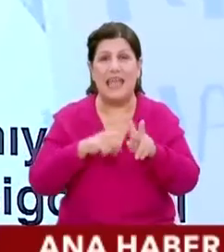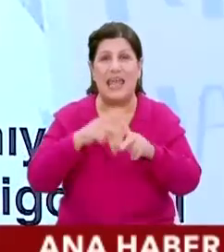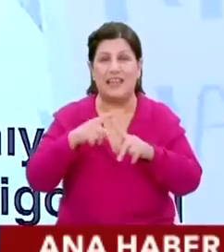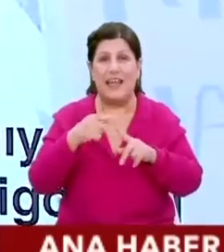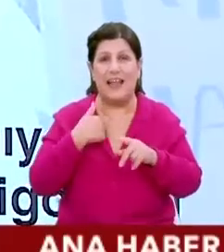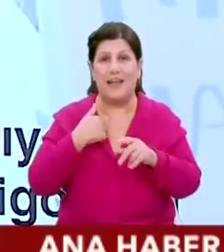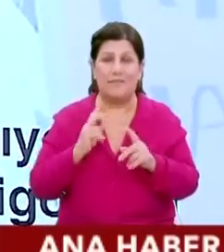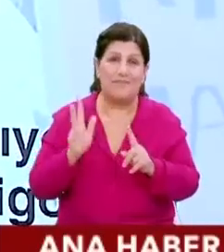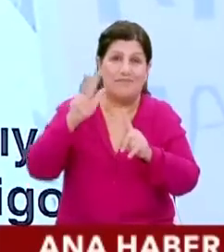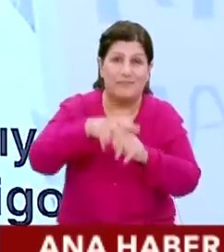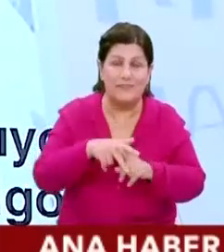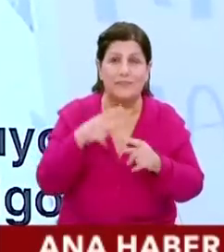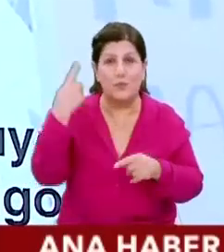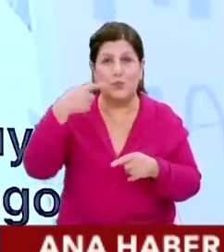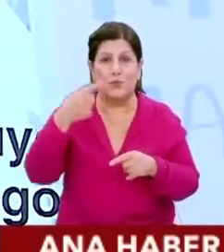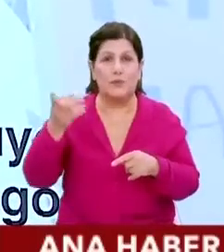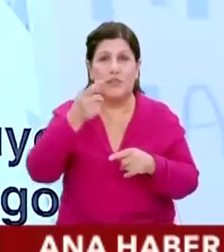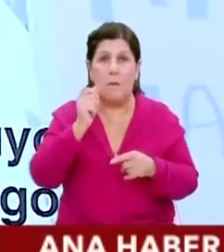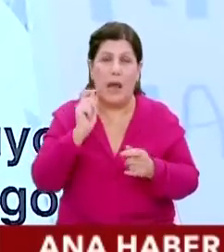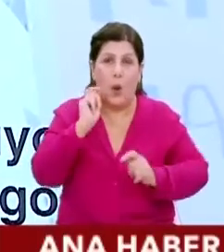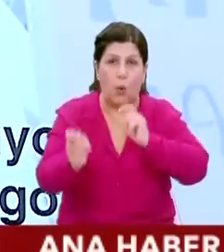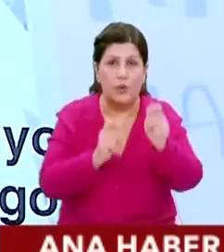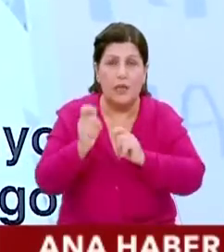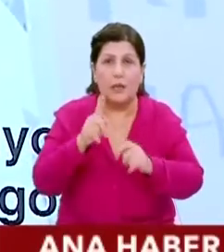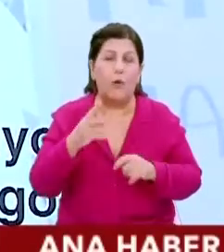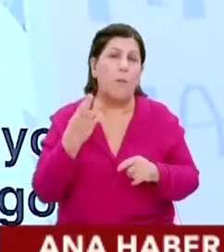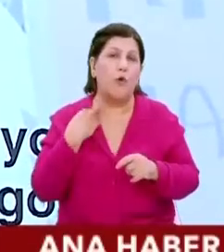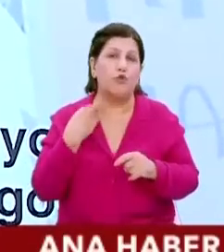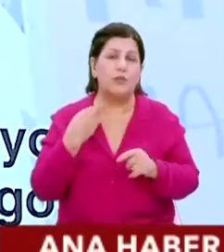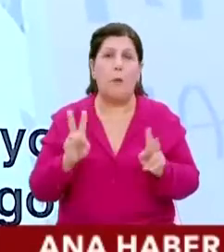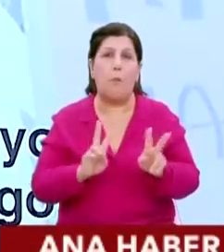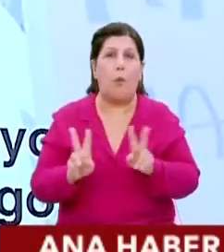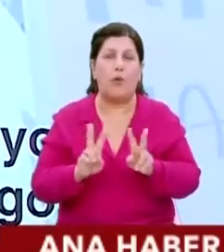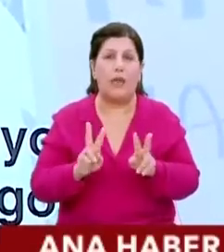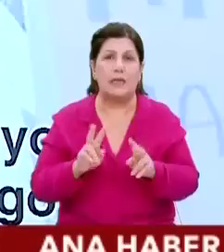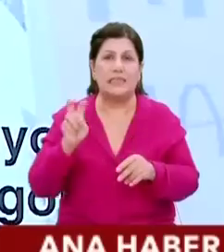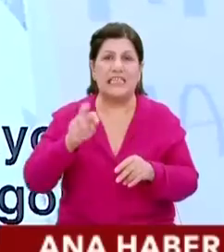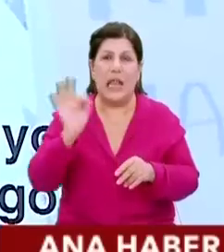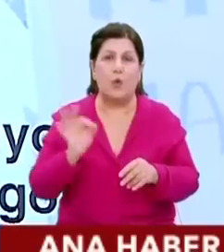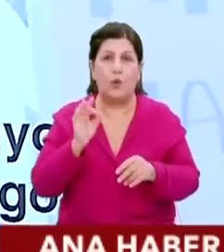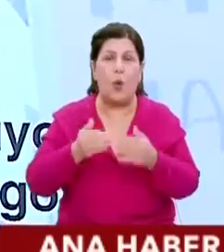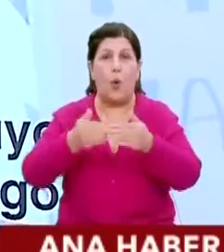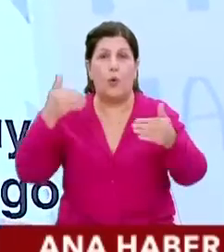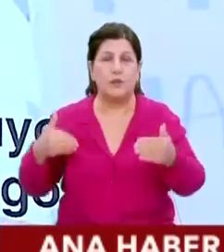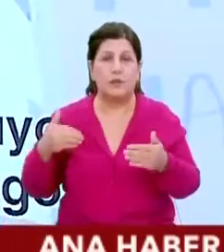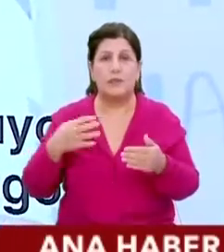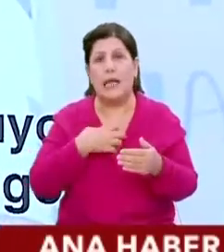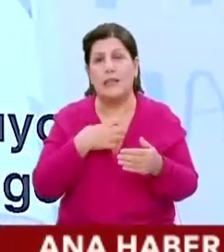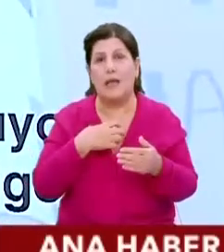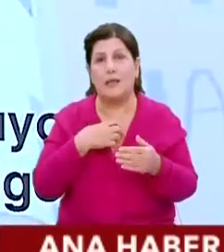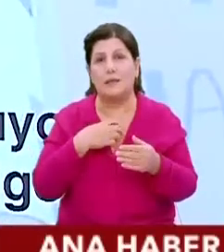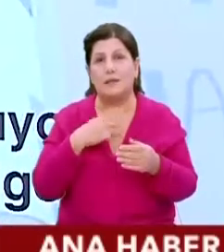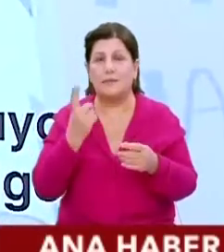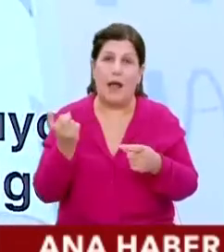kervanına katılacağım diyerek para ödeyerek bu borçlanma modeli ile 8 Eylül'ün öncesine kendinizi